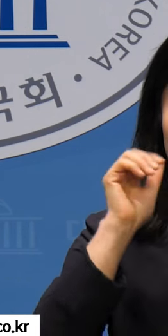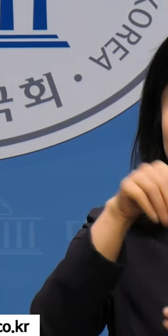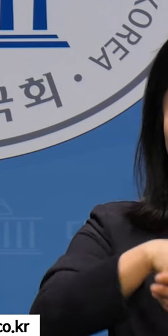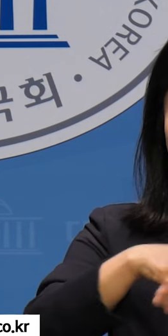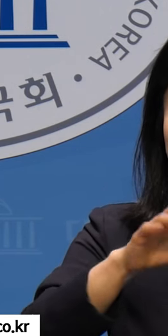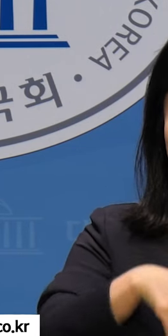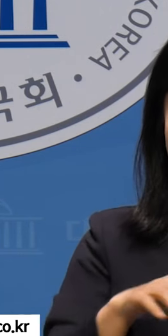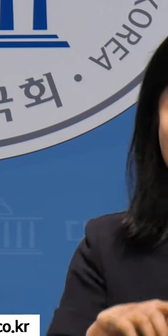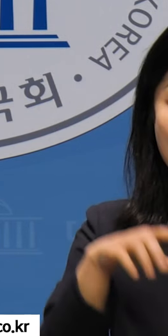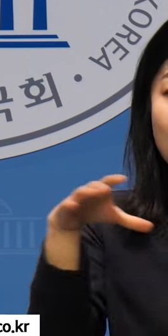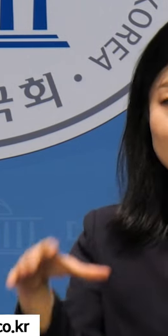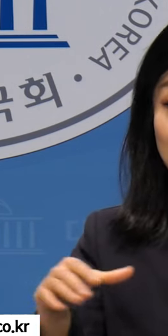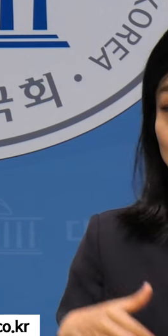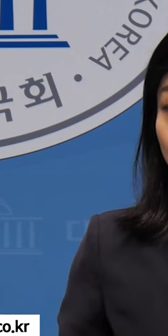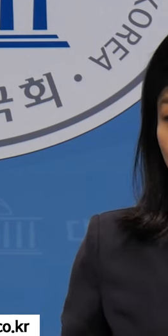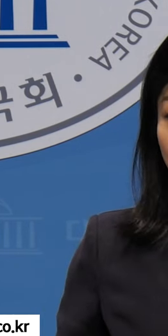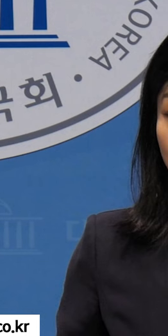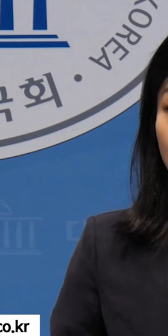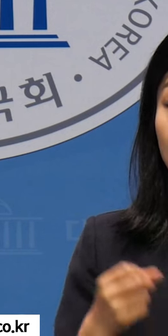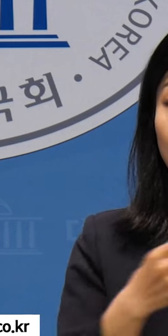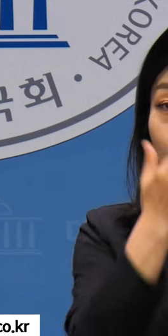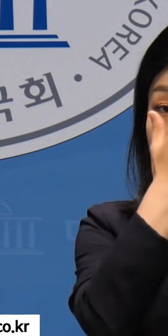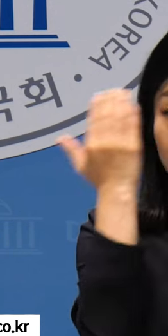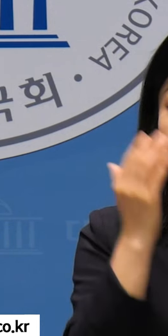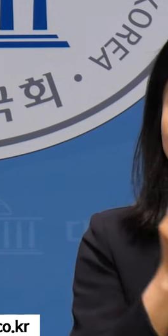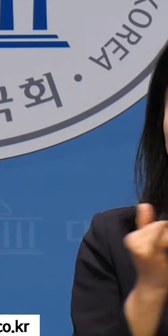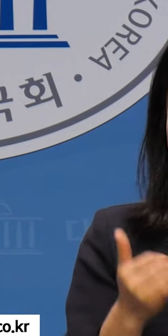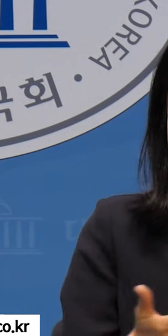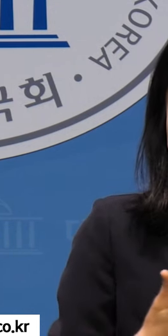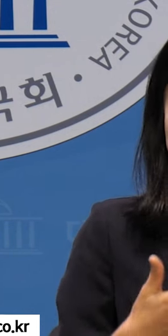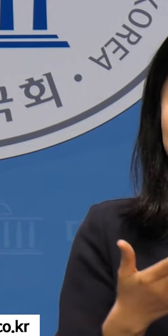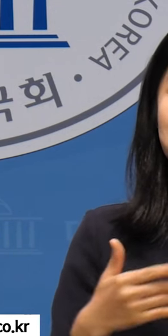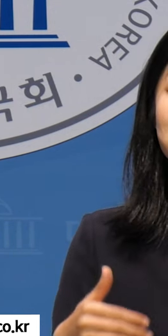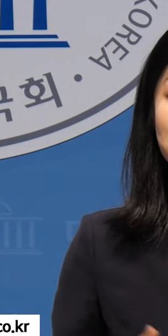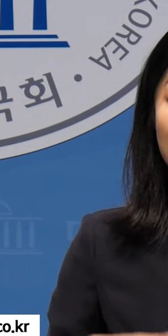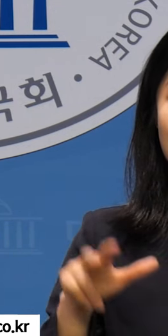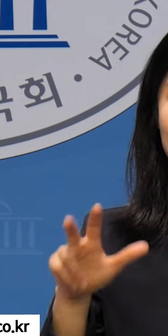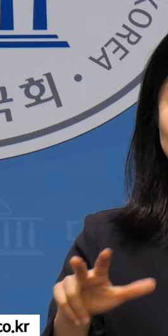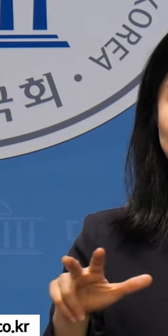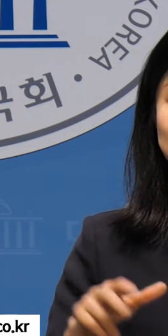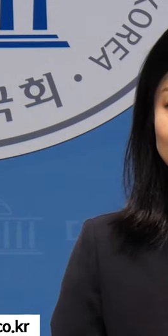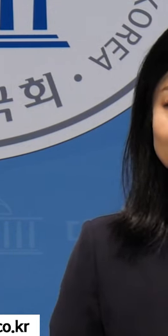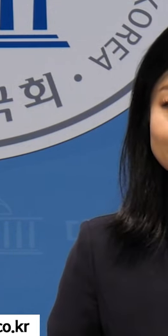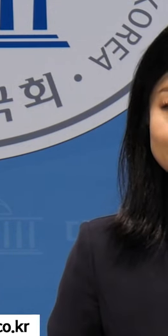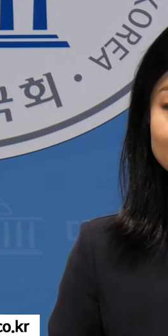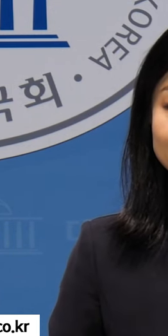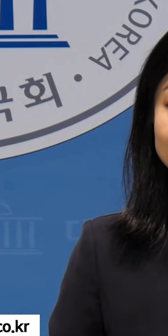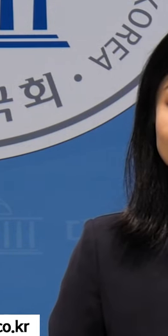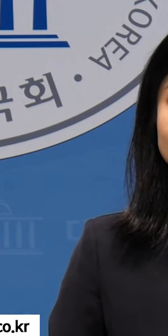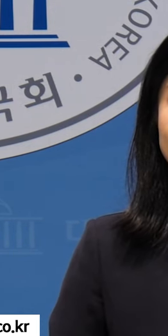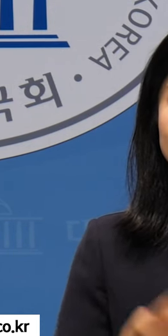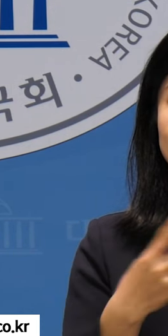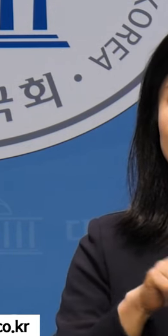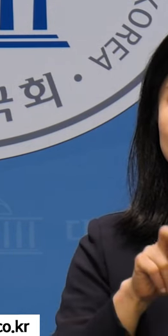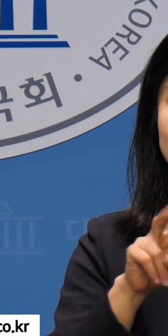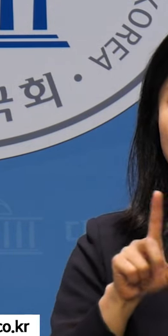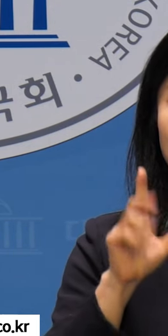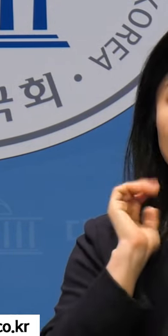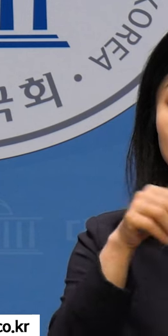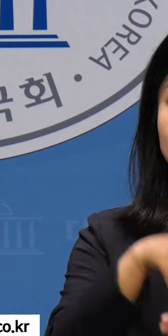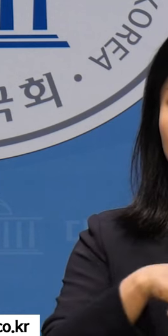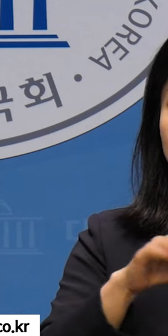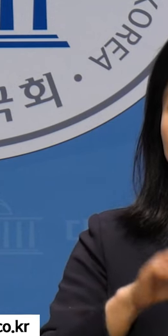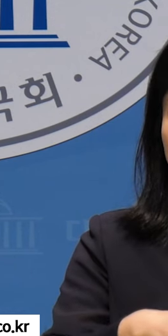앞두고 외연 확장, 그리고 2030 청년들의 지지가 절대적으로 필요합니다. 지난 2022년 대선